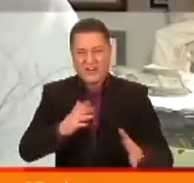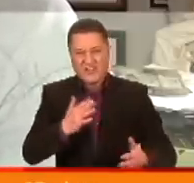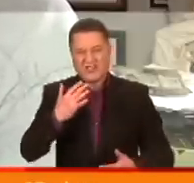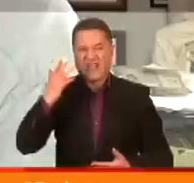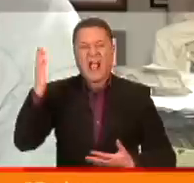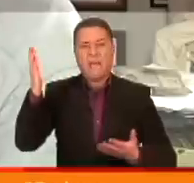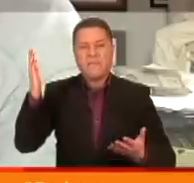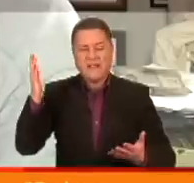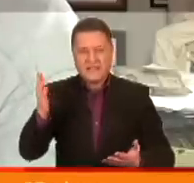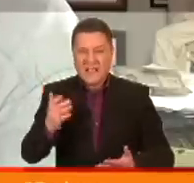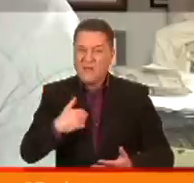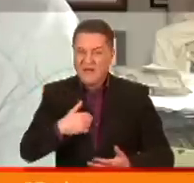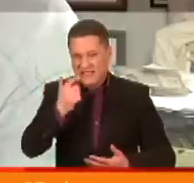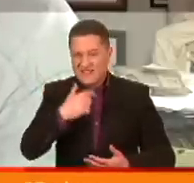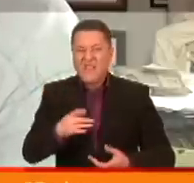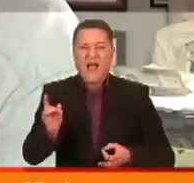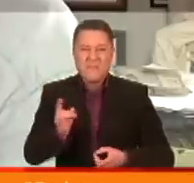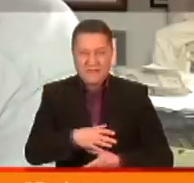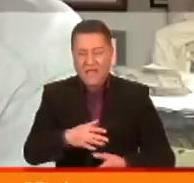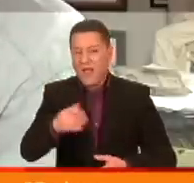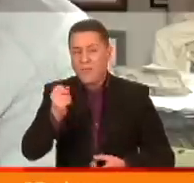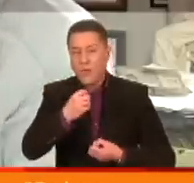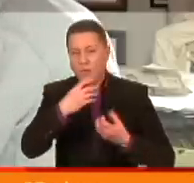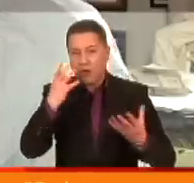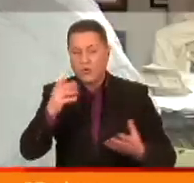обедняем, потому что, видите, культура России